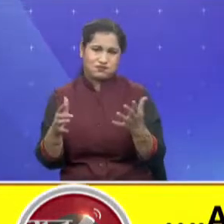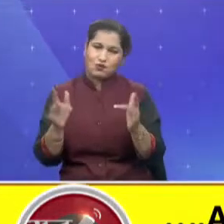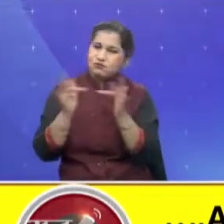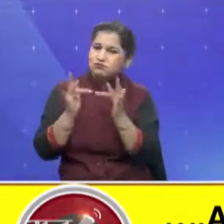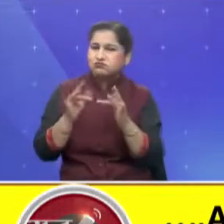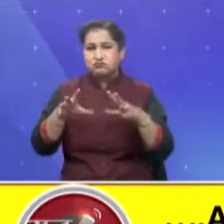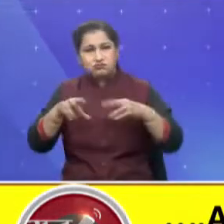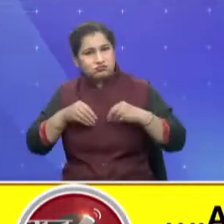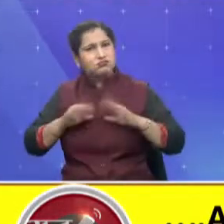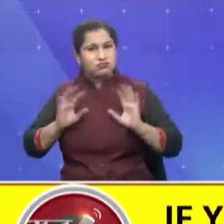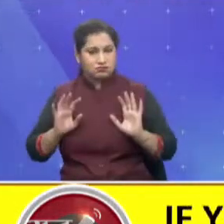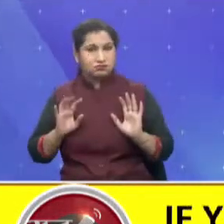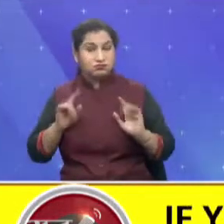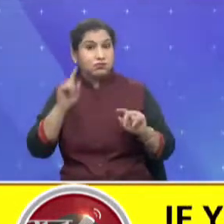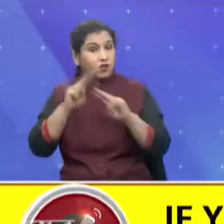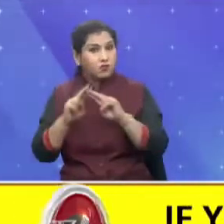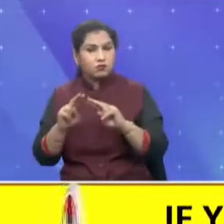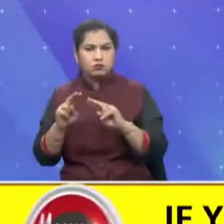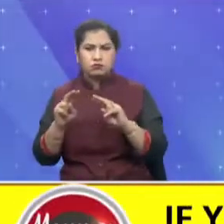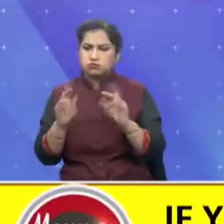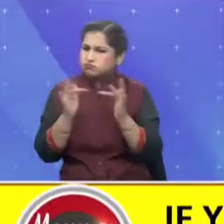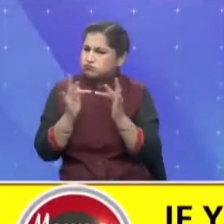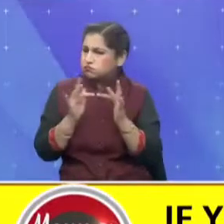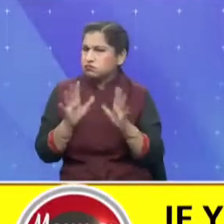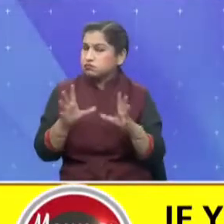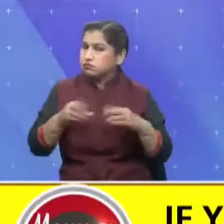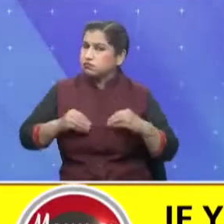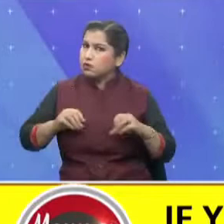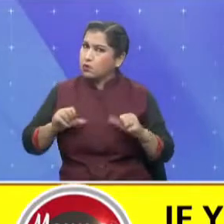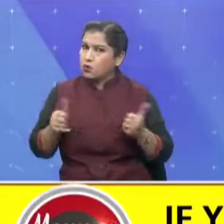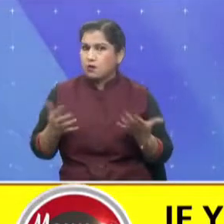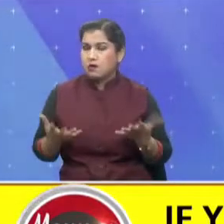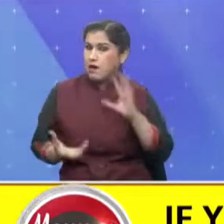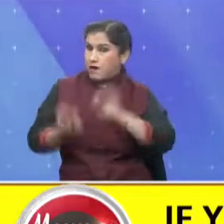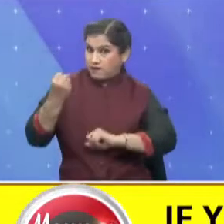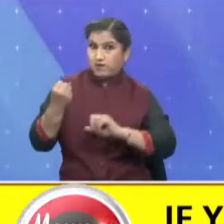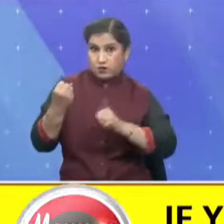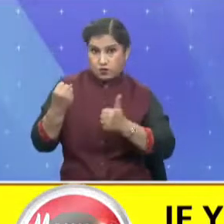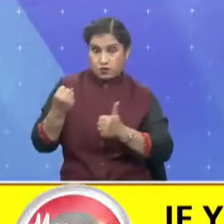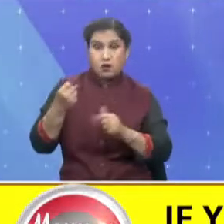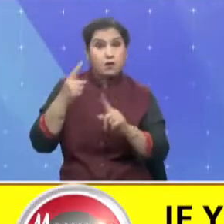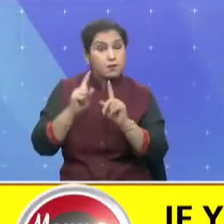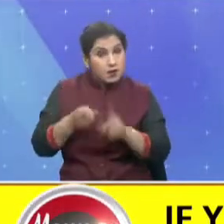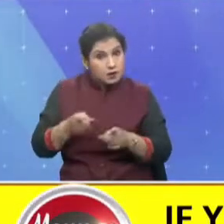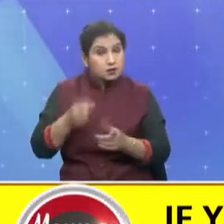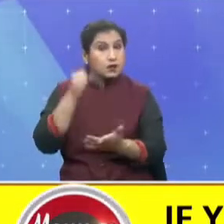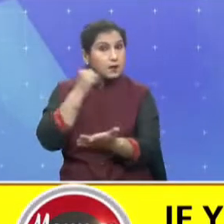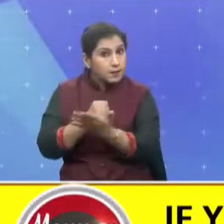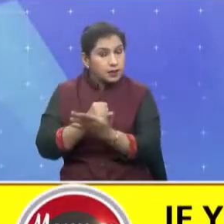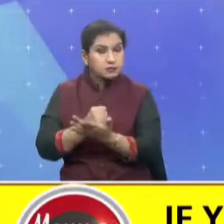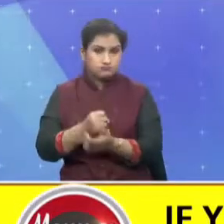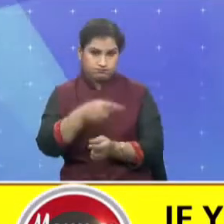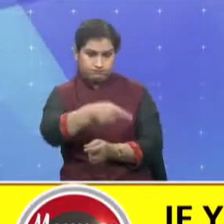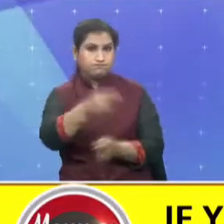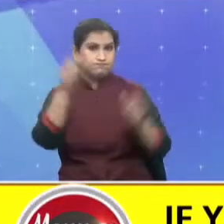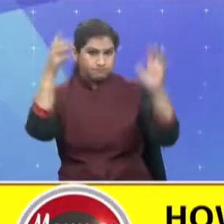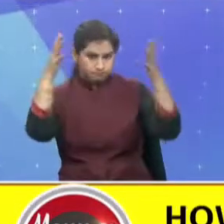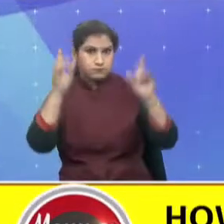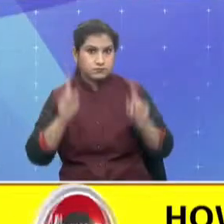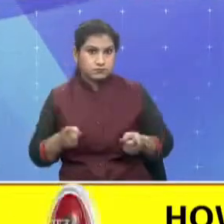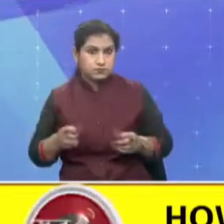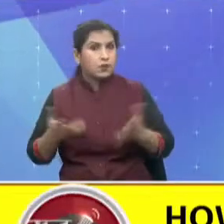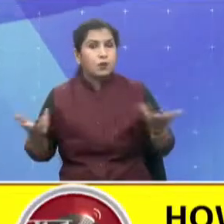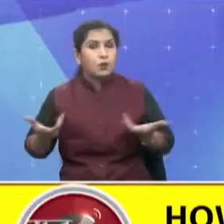90s. If you do, it is an amazing achievement and must be applauded.